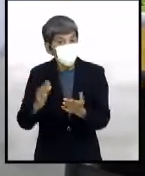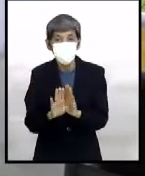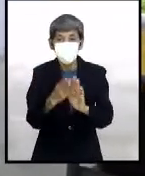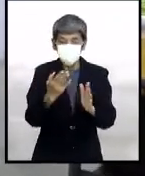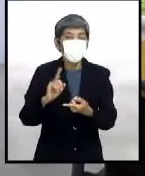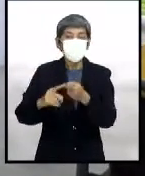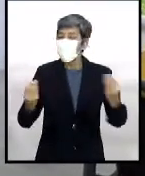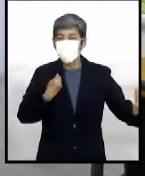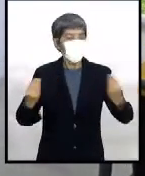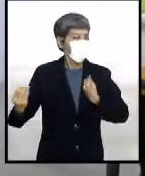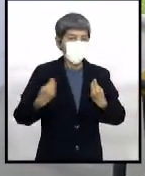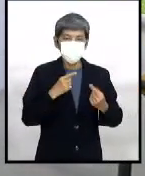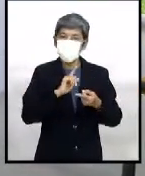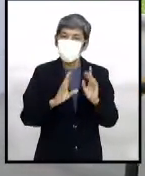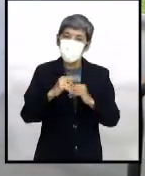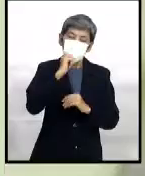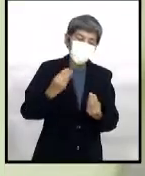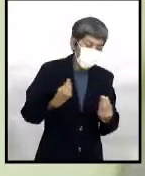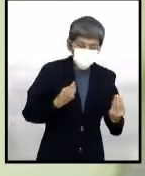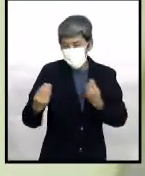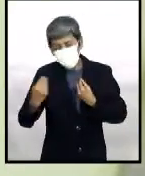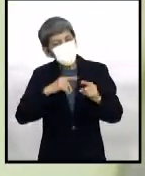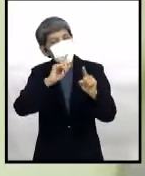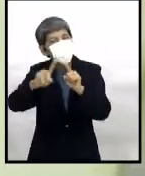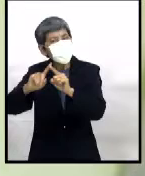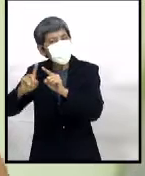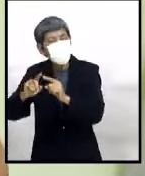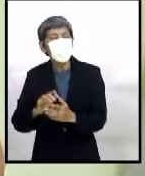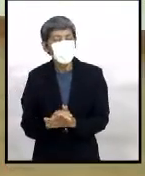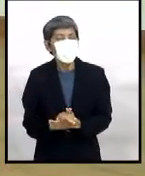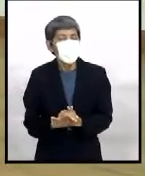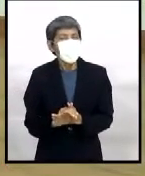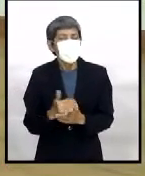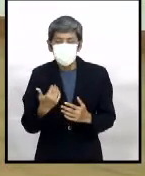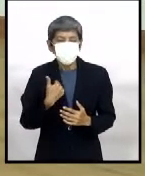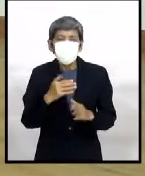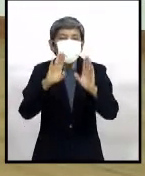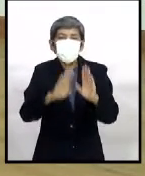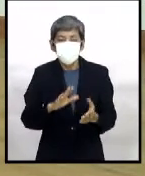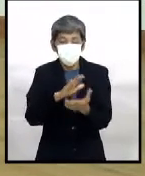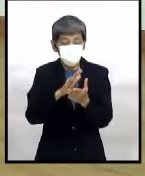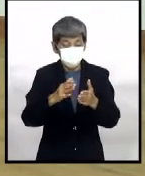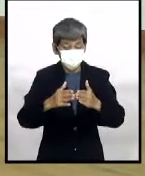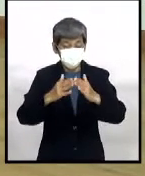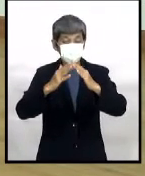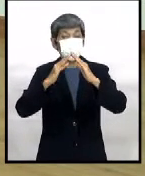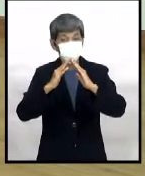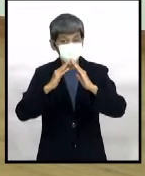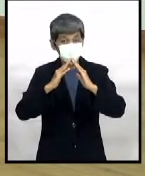ประตูที่เพื่อนให้มาประตูห้องน้ำเพื่อนก็ให้มาคือหลายๆอย่างที่มีที่เป็นโรงเรียนนี้ได้เนี่ยมัน